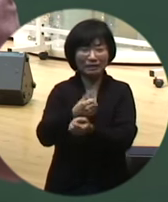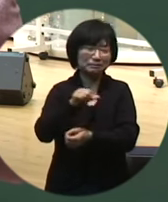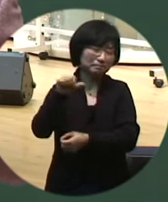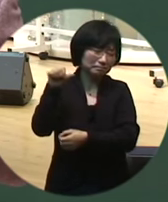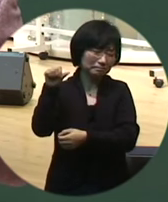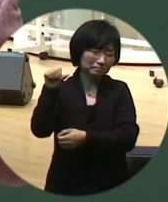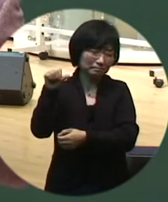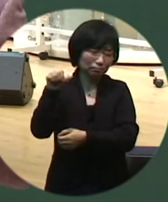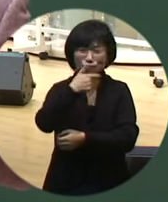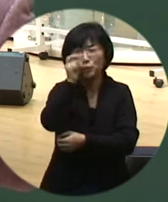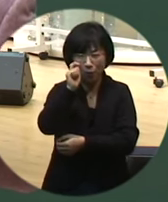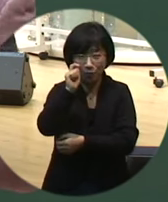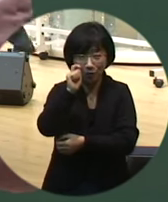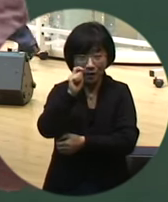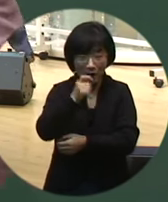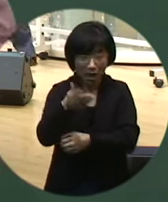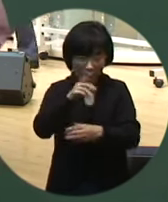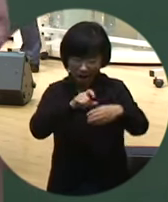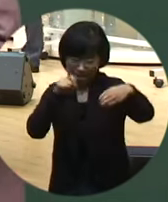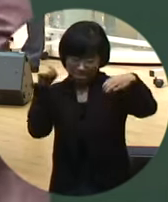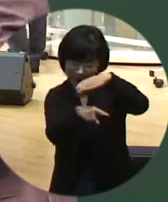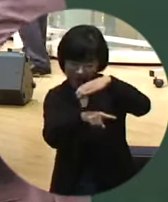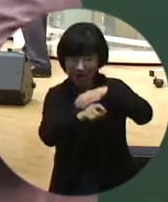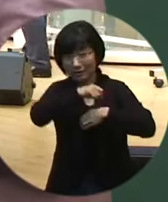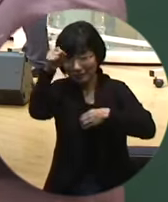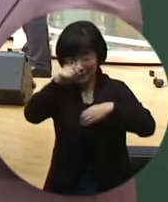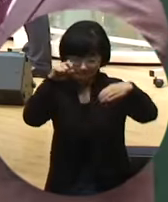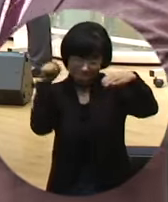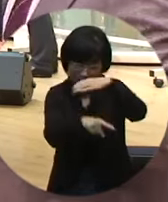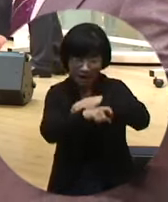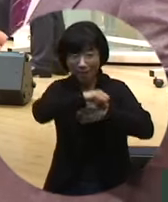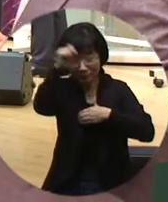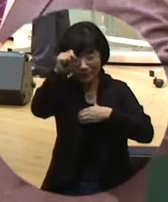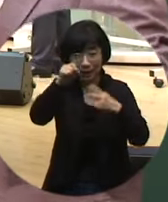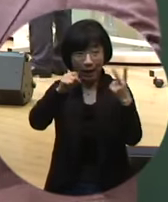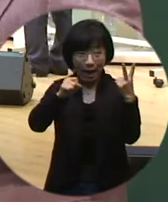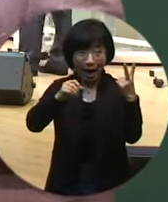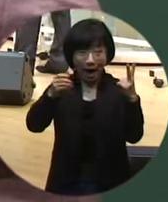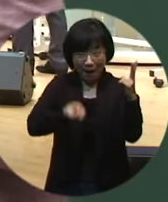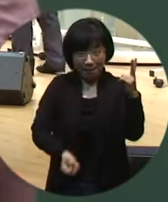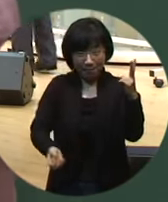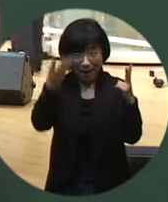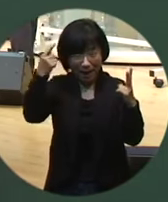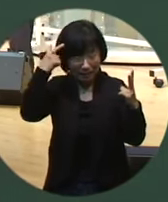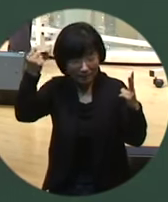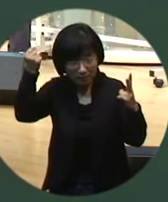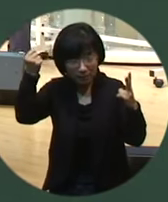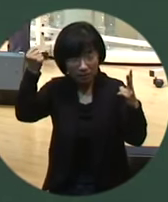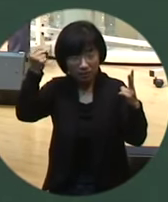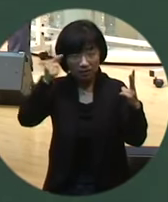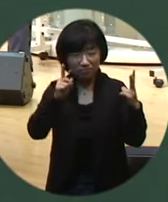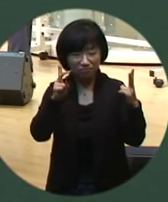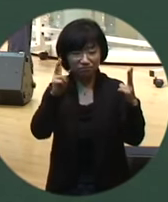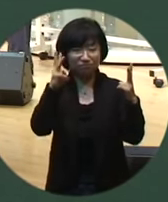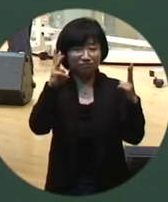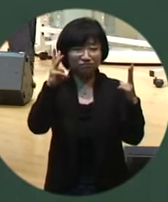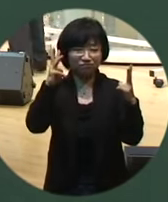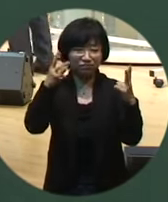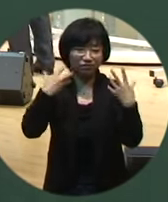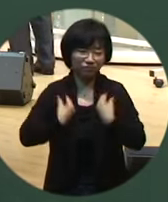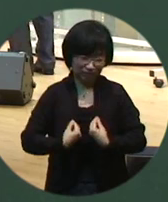골 넣었을 뿐입니다. We just happened to put in two goals before. 신앙생활 똑같습니다, 여러분. It's the same with our walk of faith.